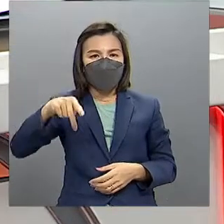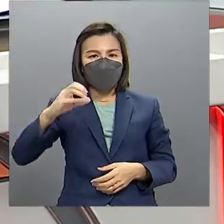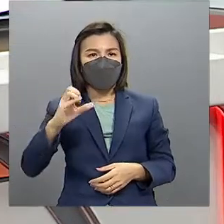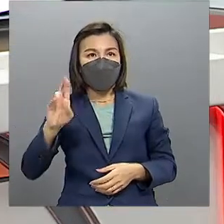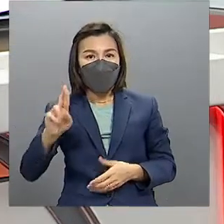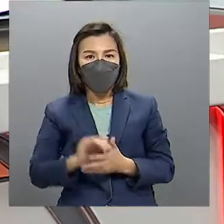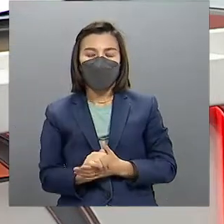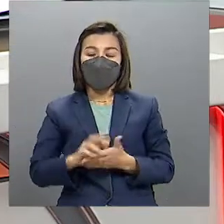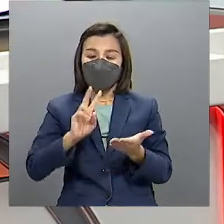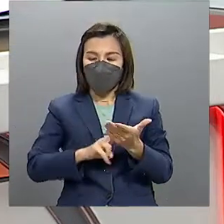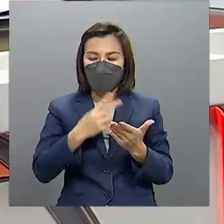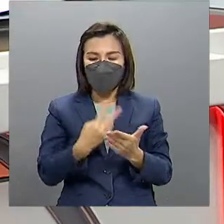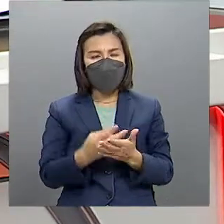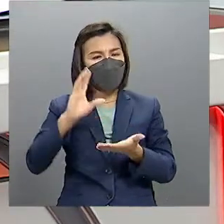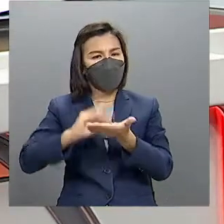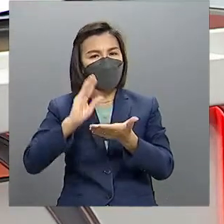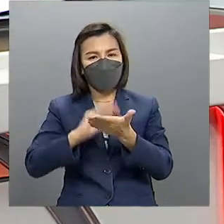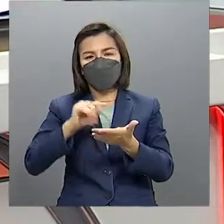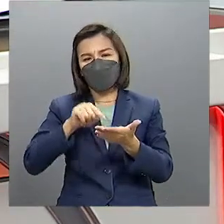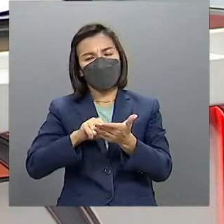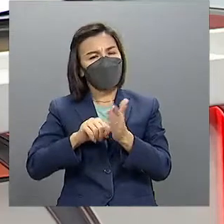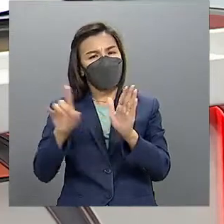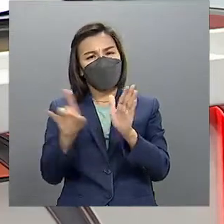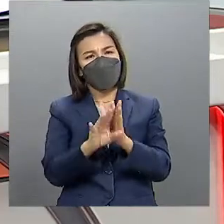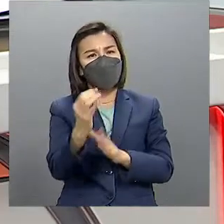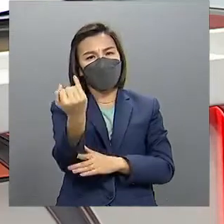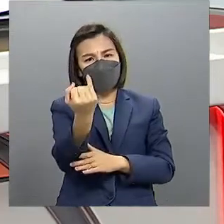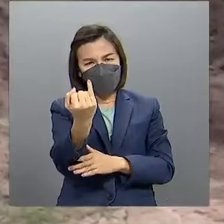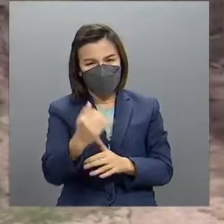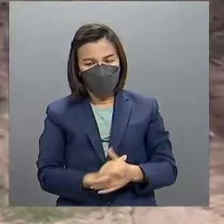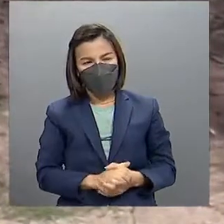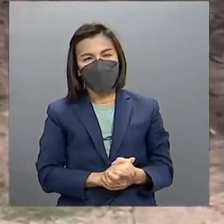ปได้ว่าชุดตรวจยี่ห้อดังกล่าวมีความคลาดเคลื่อนสูงค่ะเ